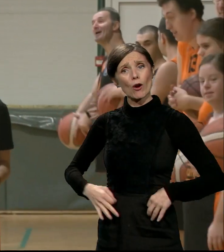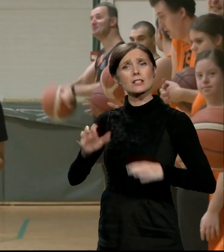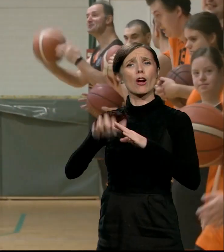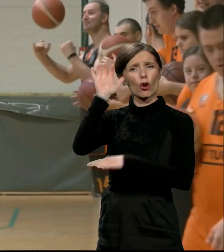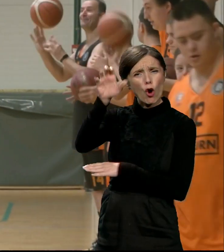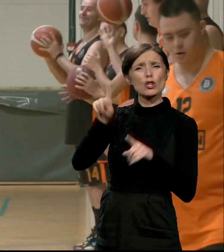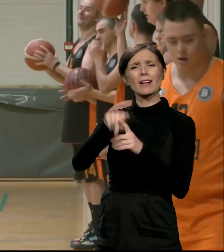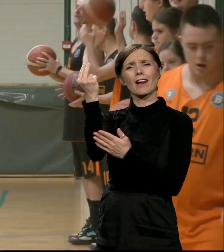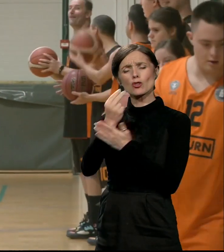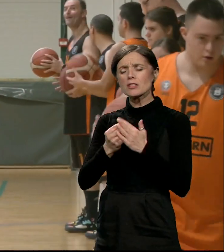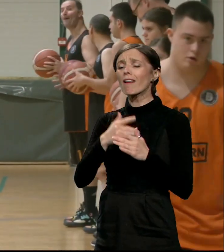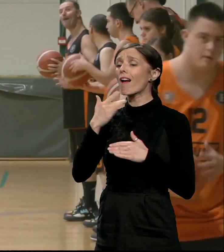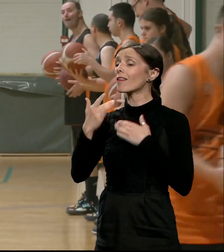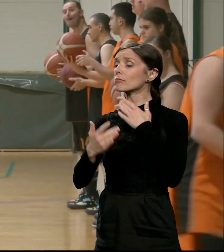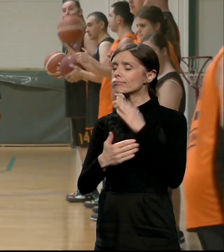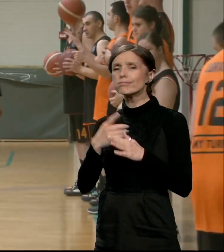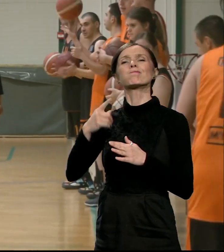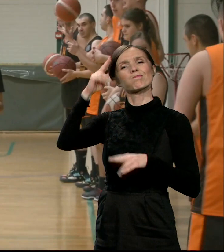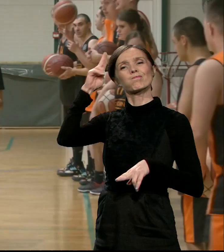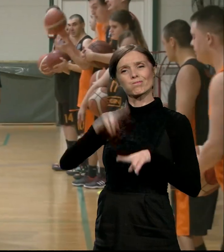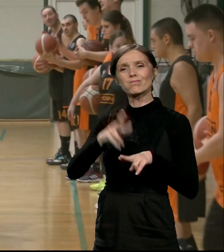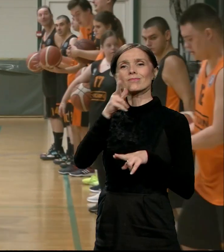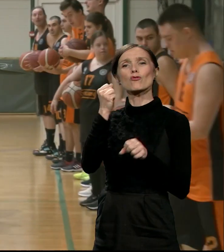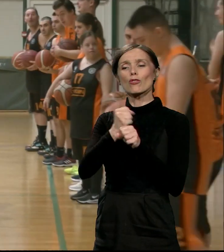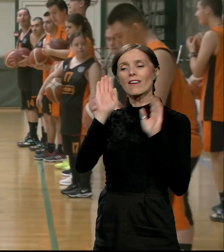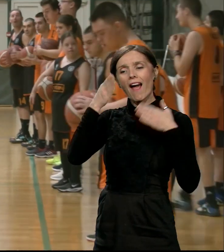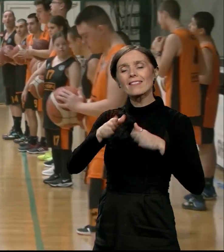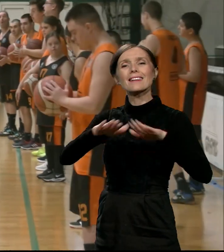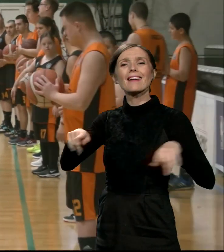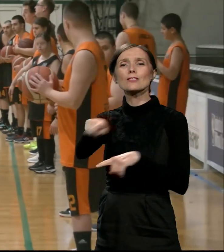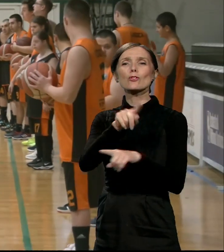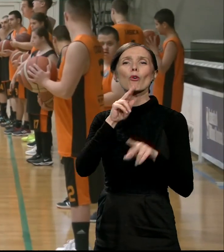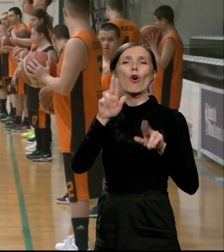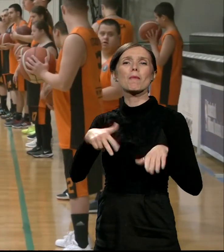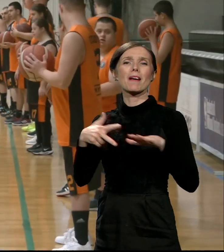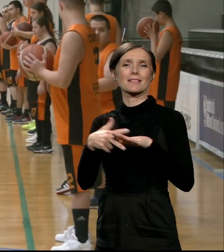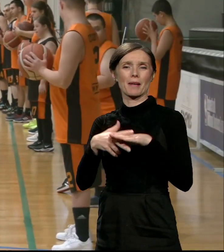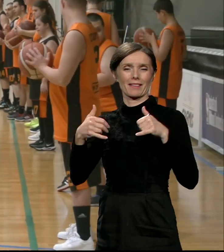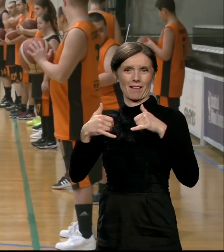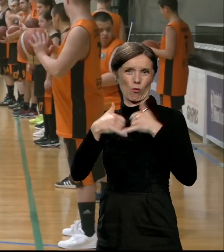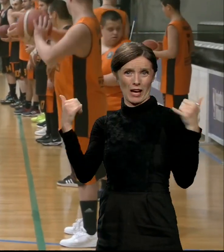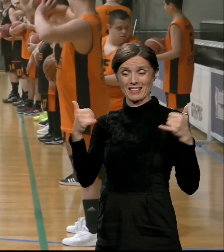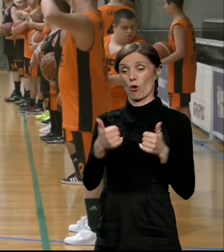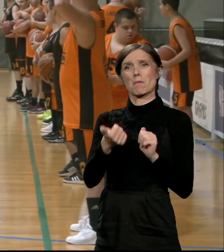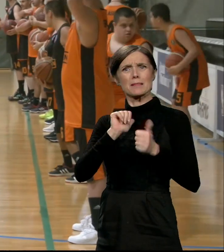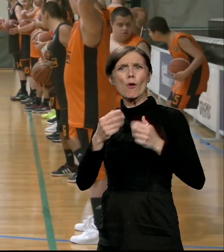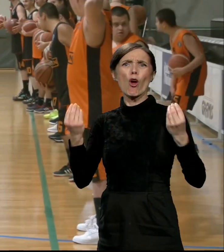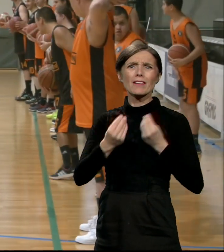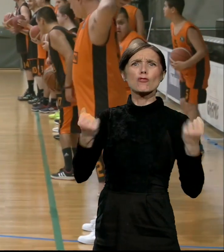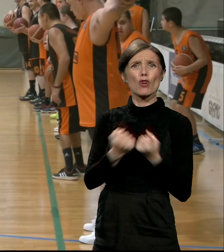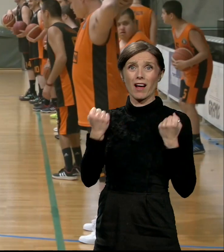posveti radu sa decom koja imaju smetnje u razvoju. Sportske aktivnosti za ovu populaciju